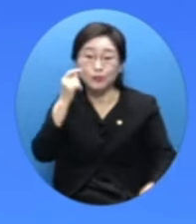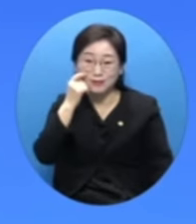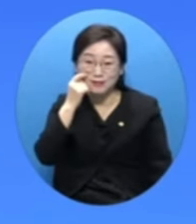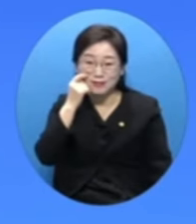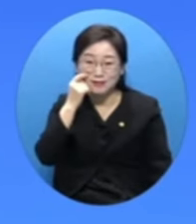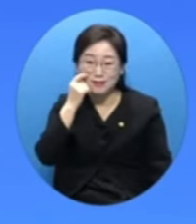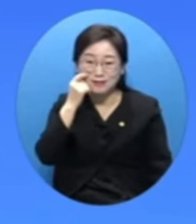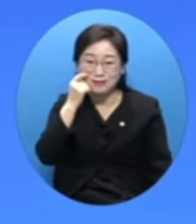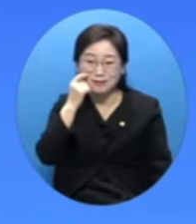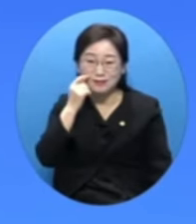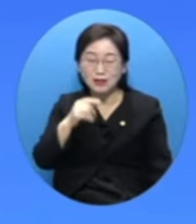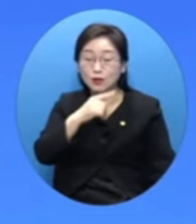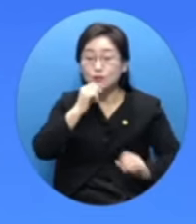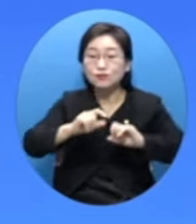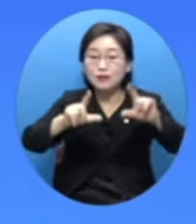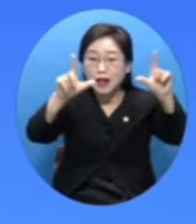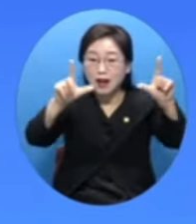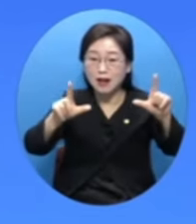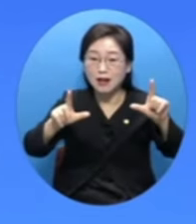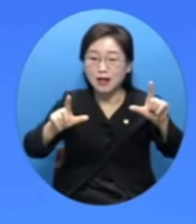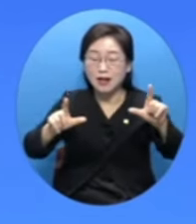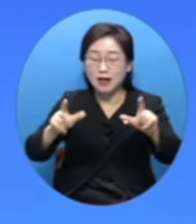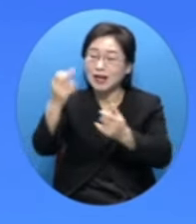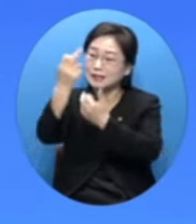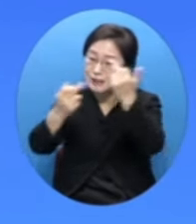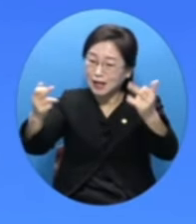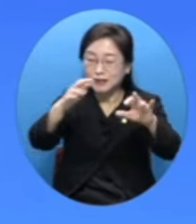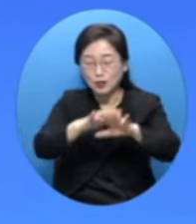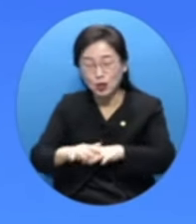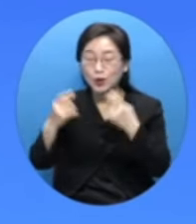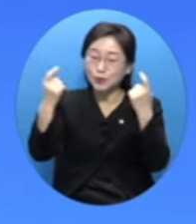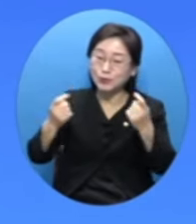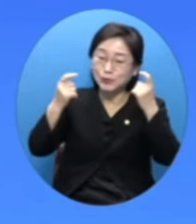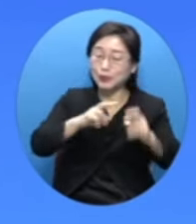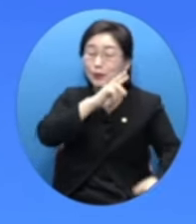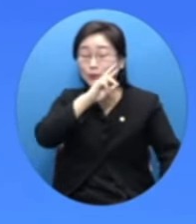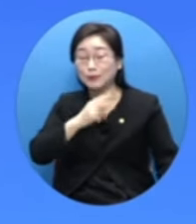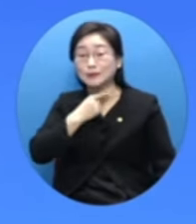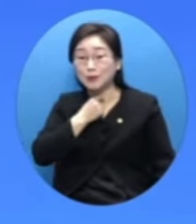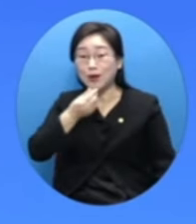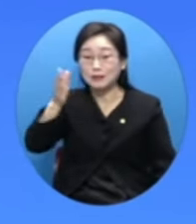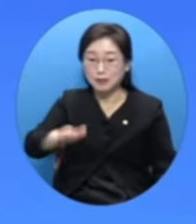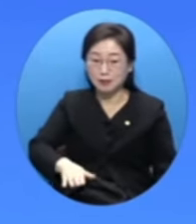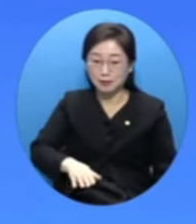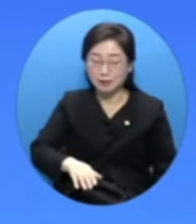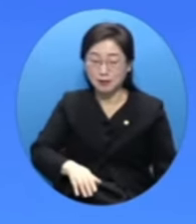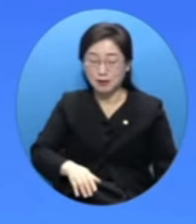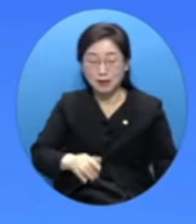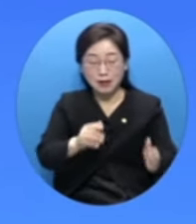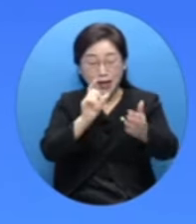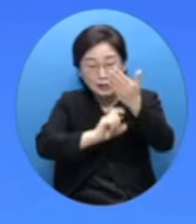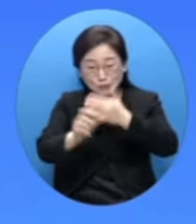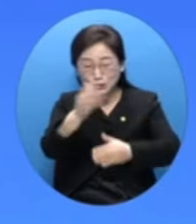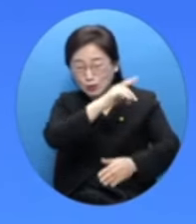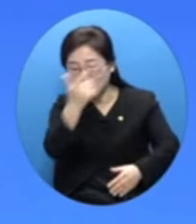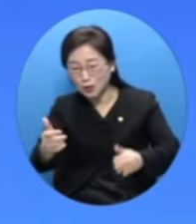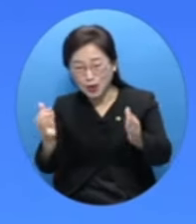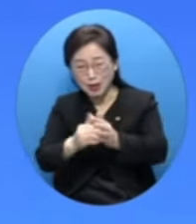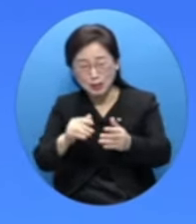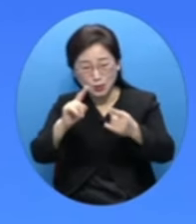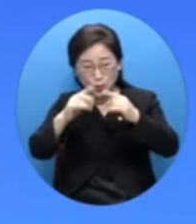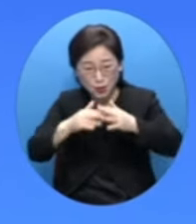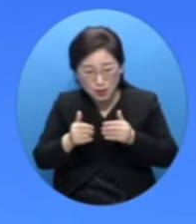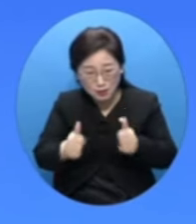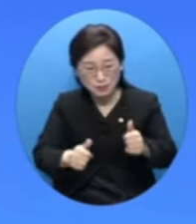이 일요일 날 산으로 들러 놀러 나가고 편히 쉬어야 되는데 아침부터 저녁까지 교회 나가 있으니 저 사람도 좀 이상한